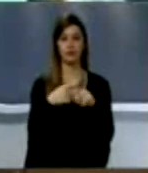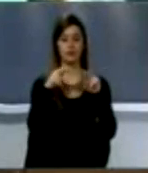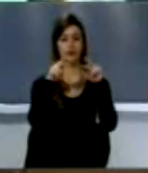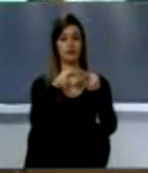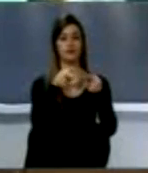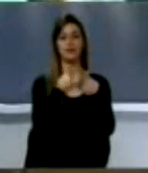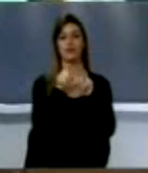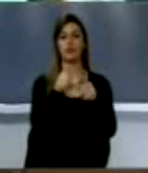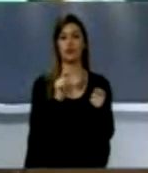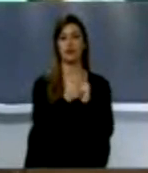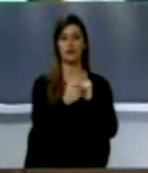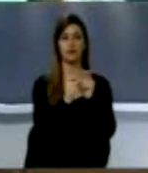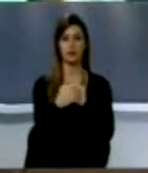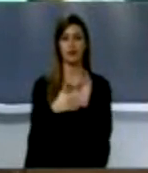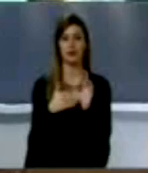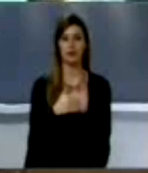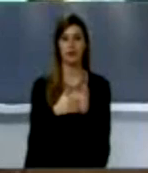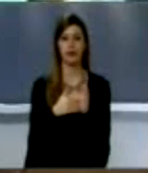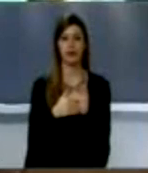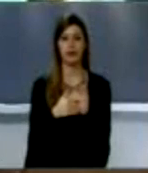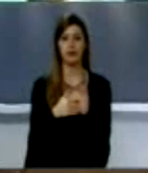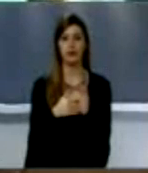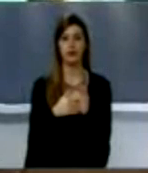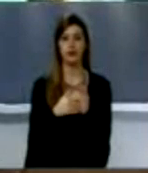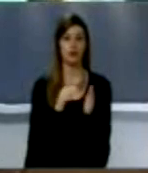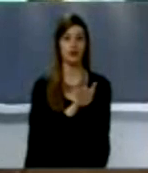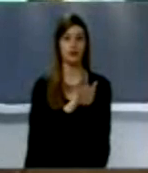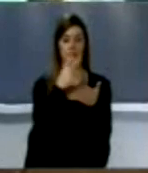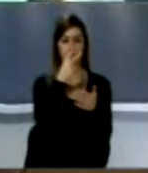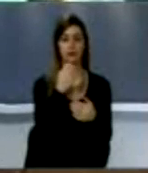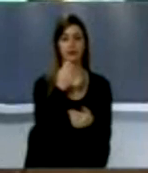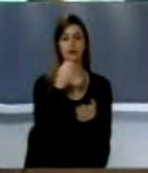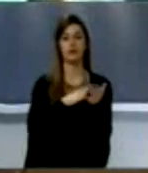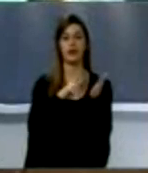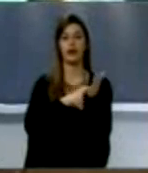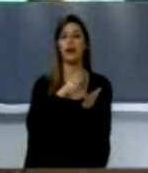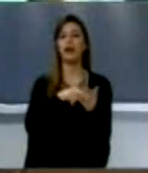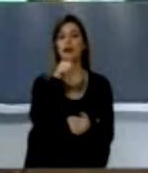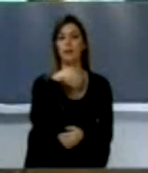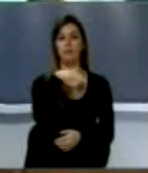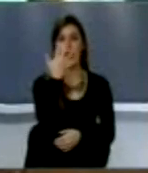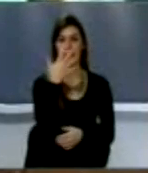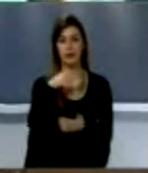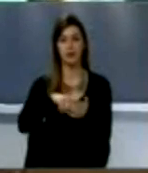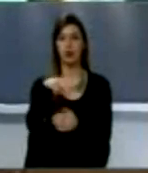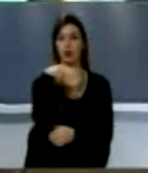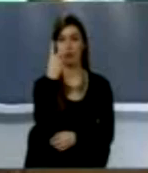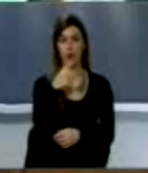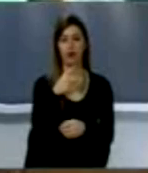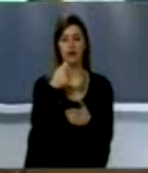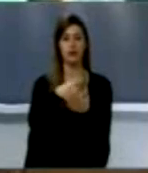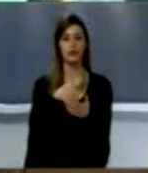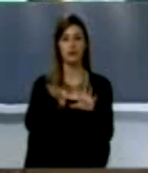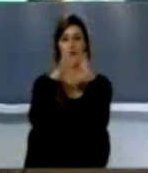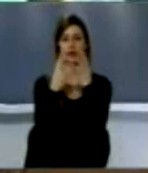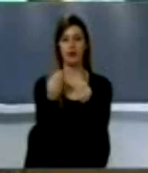kërkuar ndryshimin e saj. Do kishin vërejtur se pika 2 e nenit 5, që ishin ndronë në hyrat përgjithshme, të gjitha